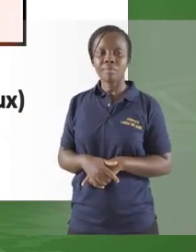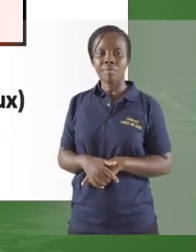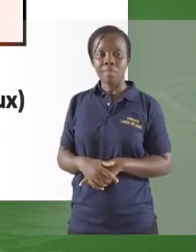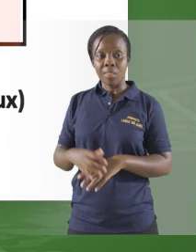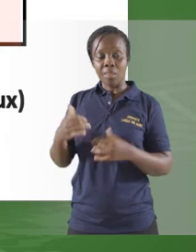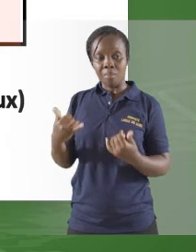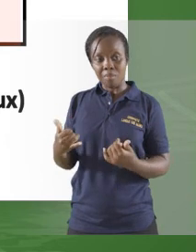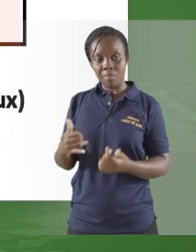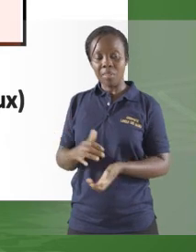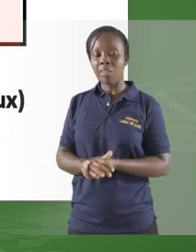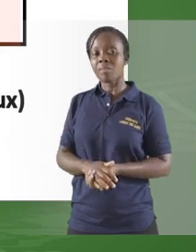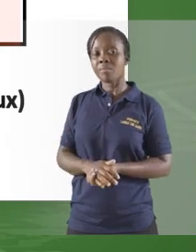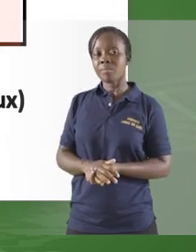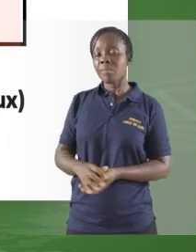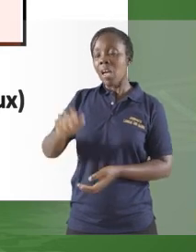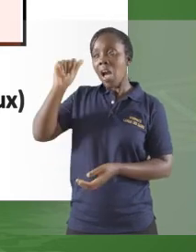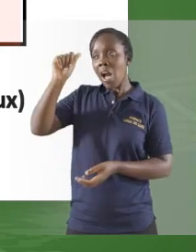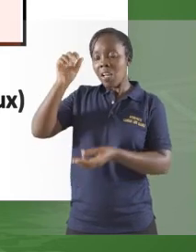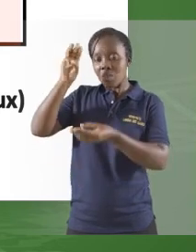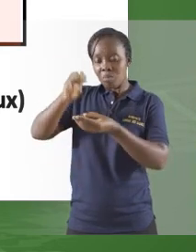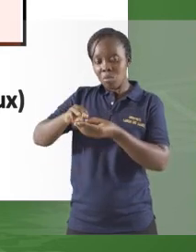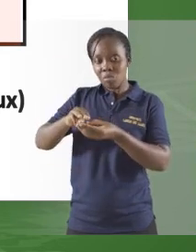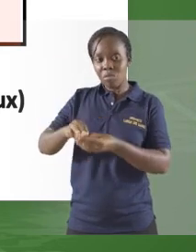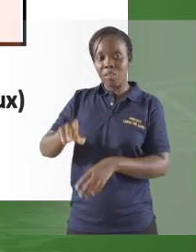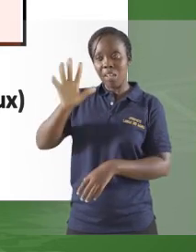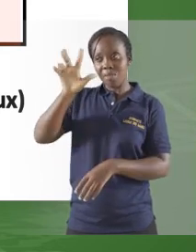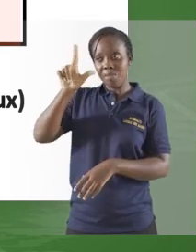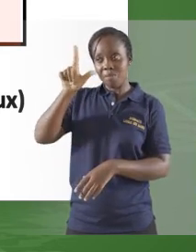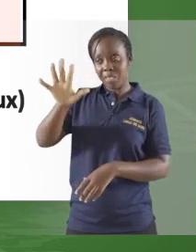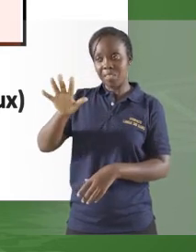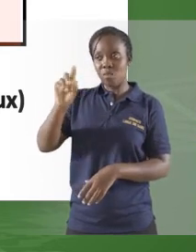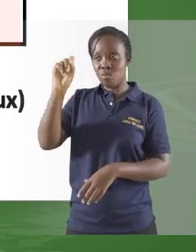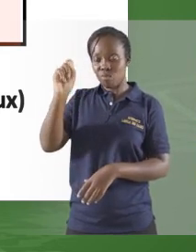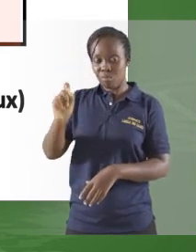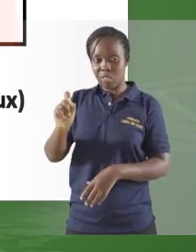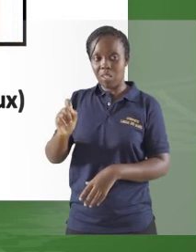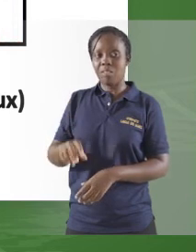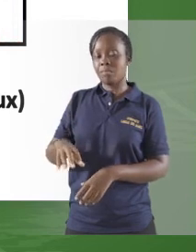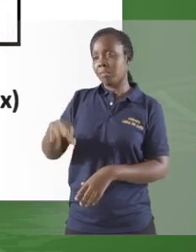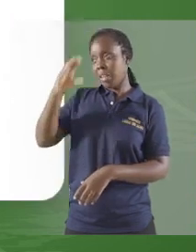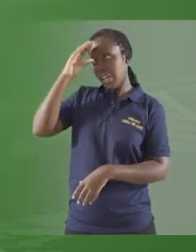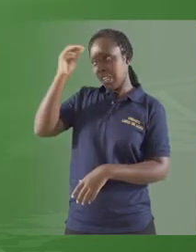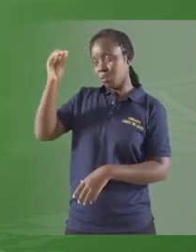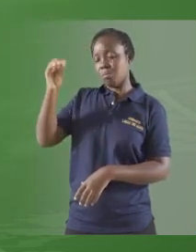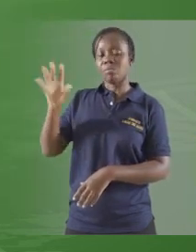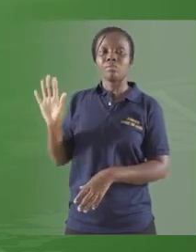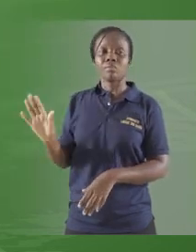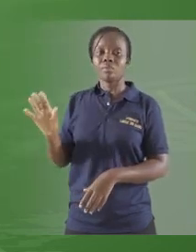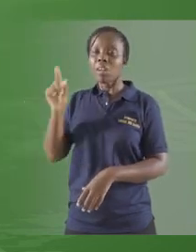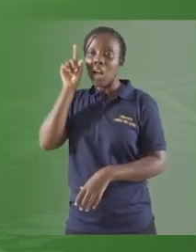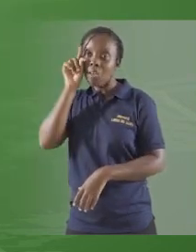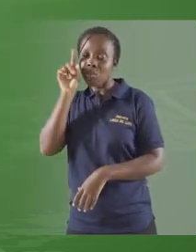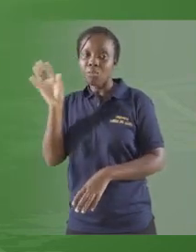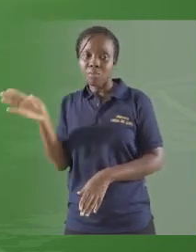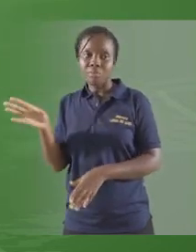Ici, il s'avère qu'il s'agit d'un homme, albinos, bien sûr.